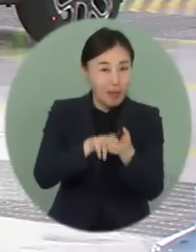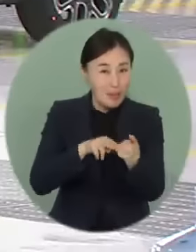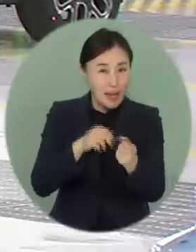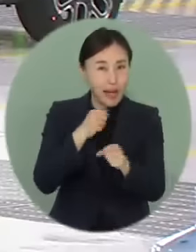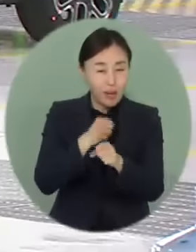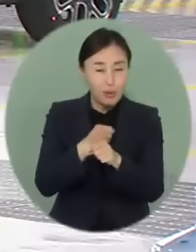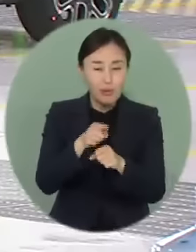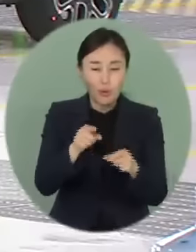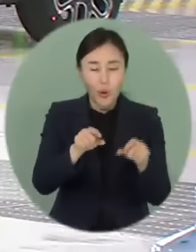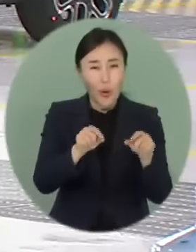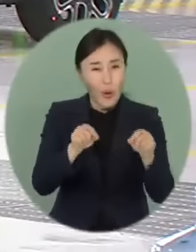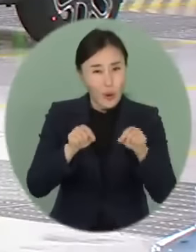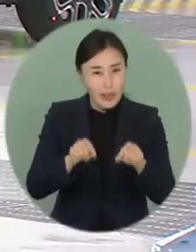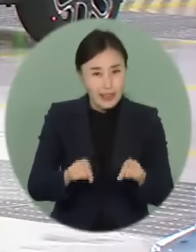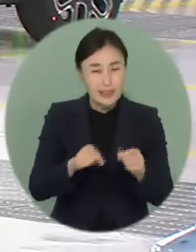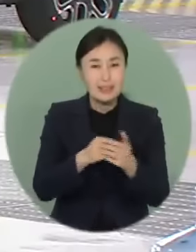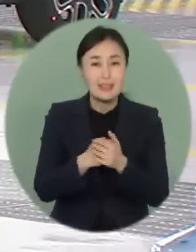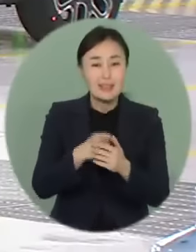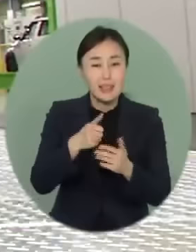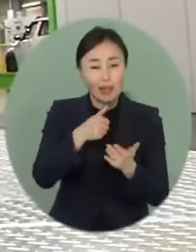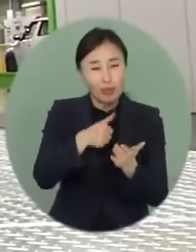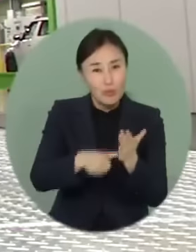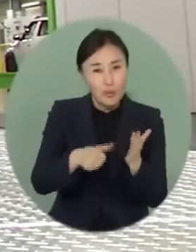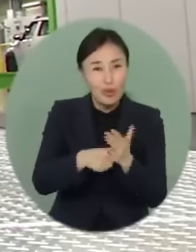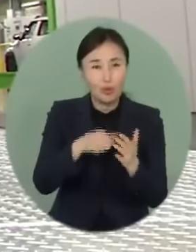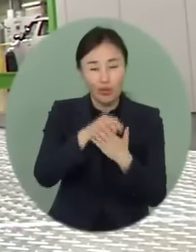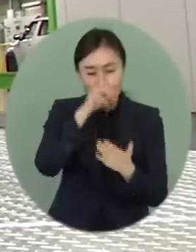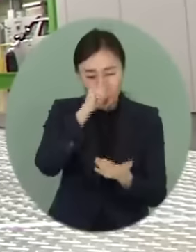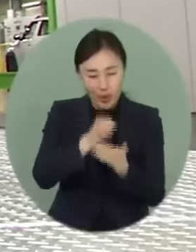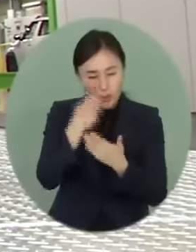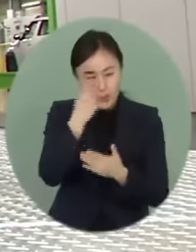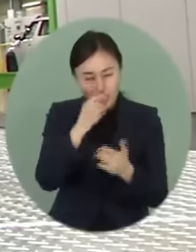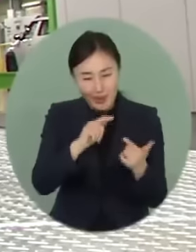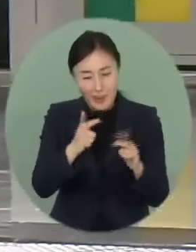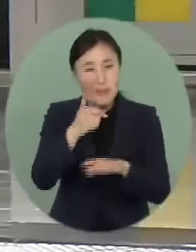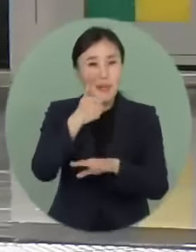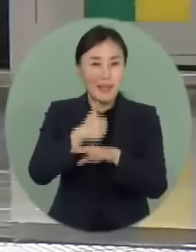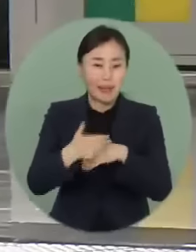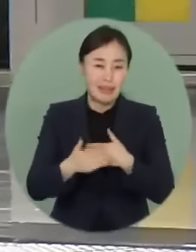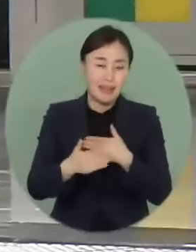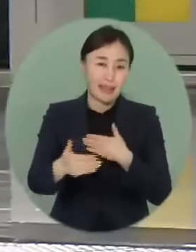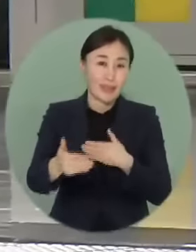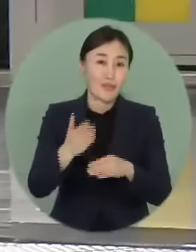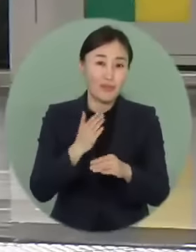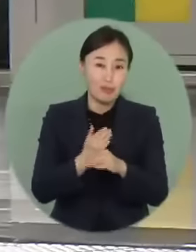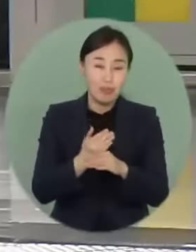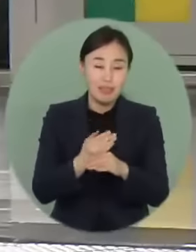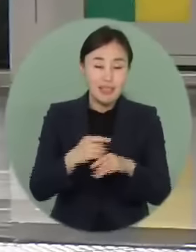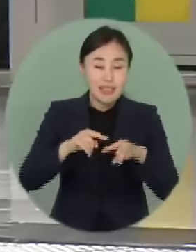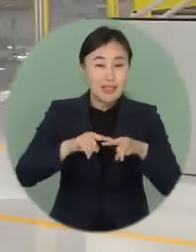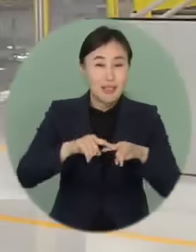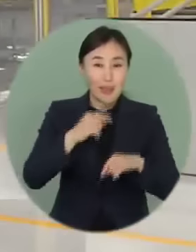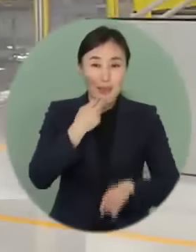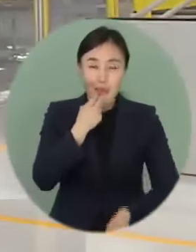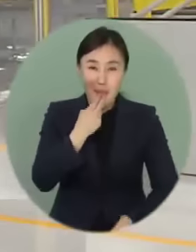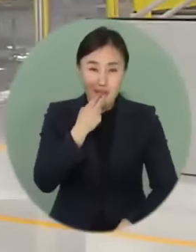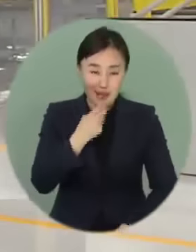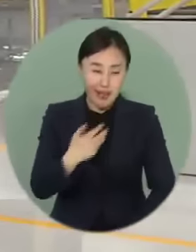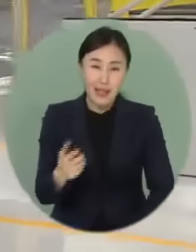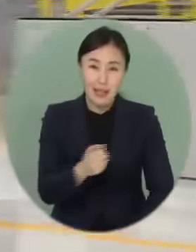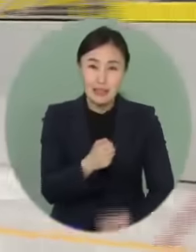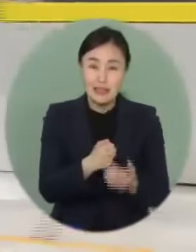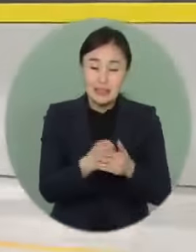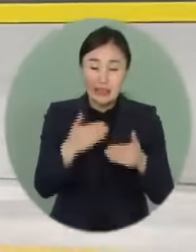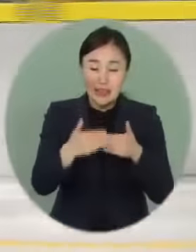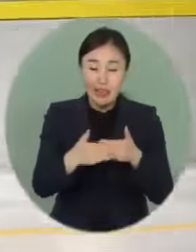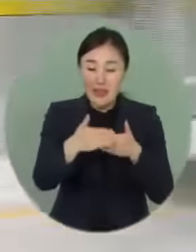차량과 똑같이 성능과 품질 점검 과정 등을 거치는 마지막 단계에 들어간 겁니다. 전기 배터리를 장착한 캐스퍼는 기존보다